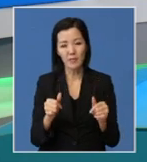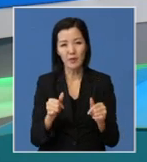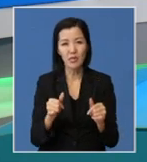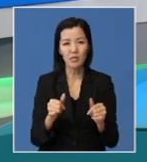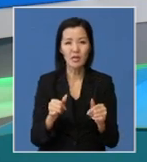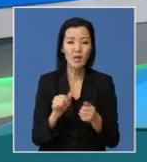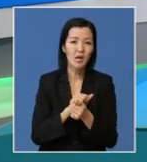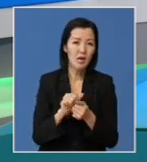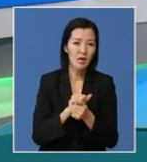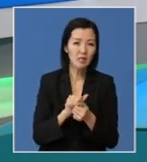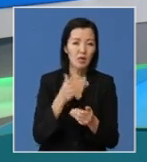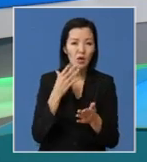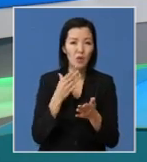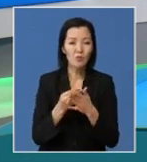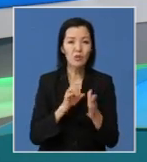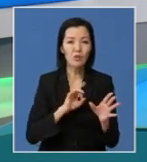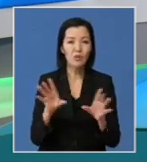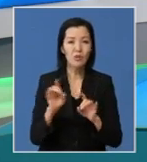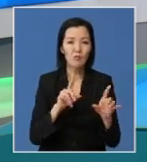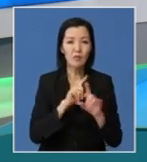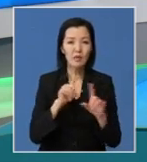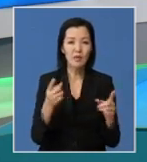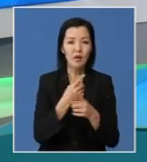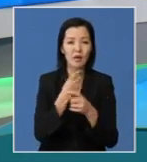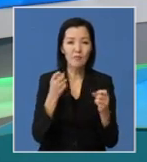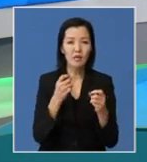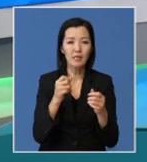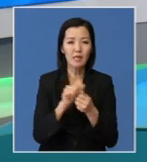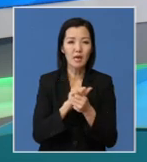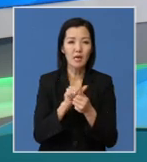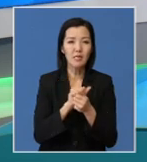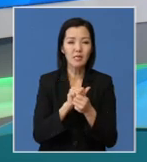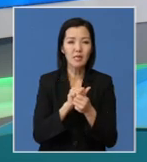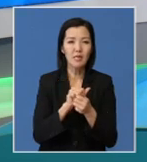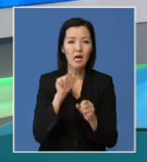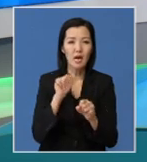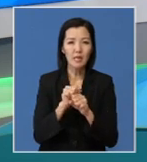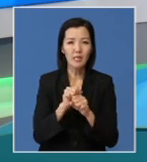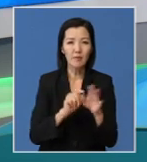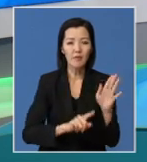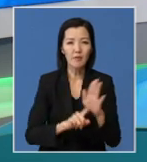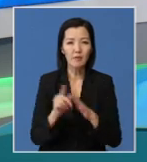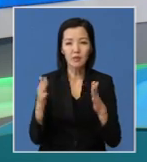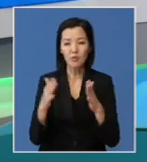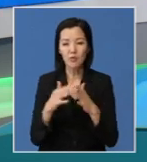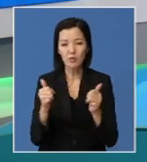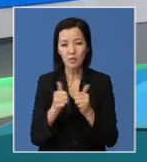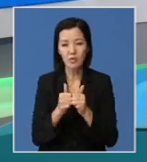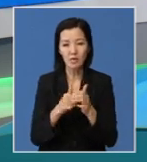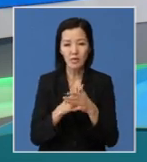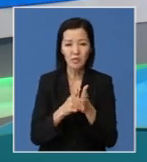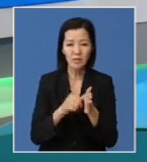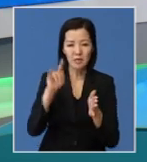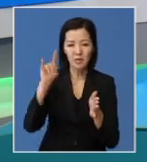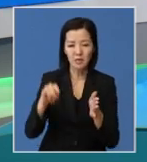ілінген қағаздар. Өз дүниесін жарнамалаушы мекемелер ақпараттық қағаздарын аялдамадан бастап үйдің есігіне дейін іліп кете береді. Ал олар тәртіпке